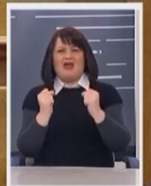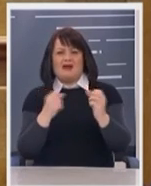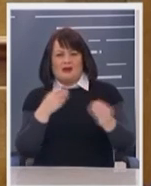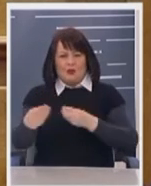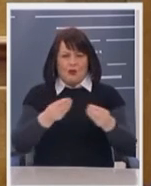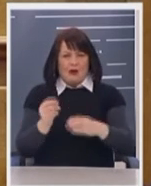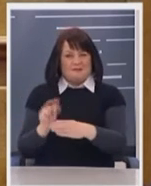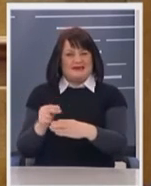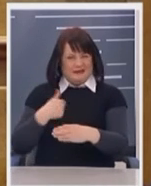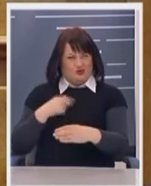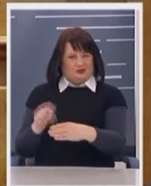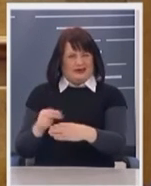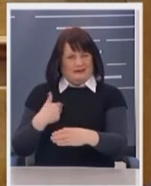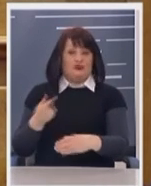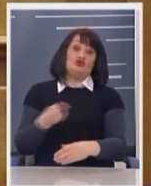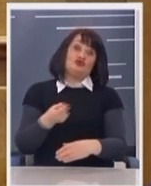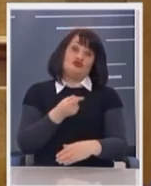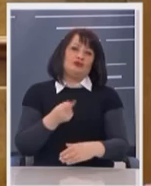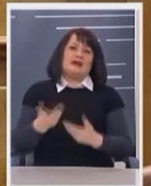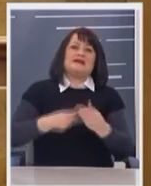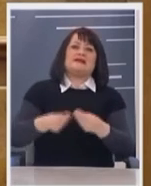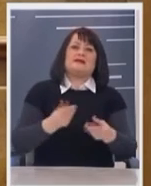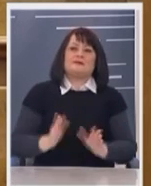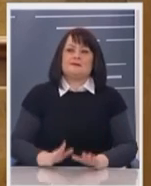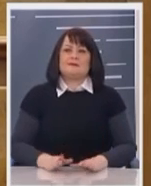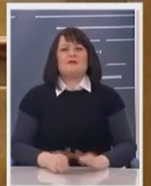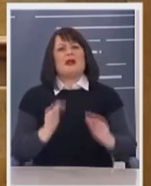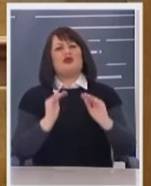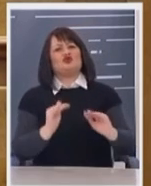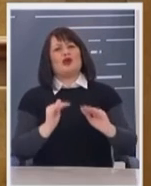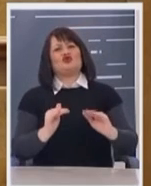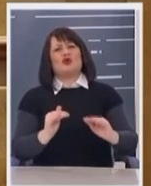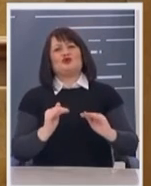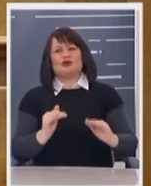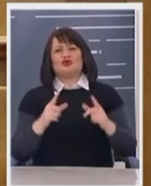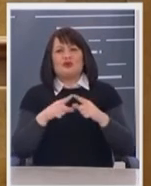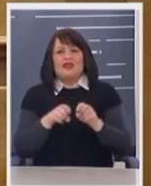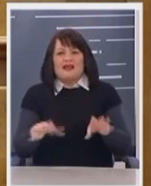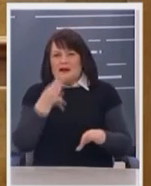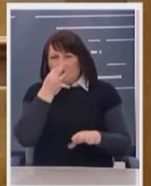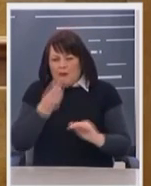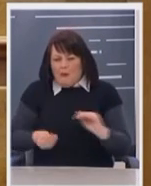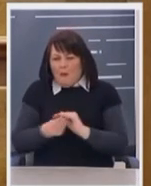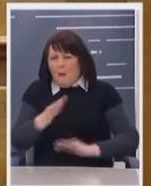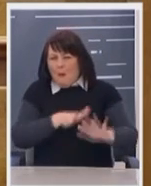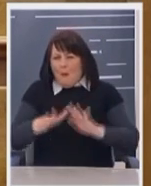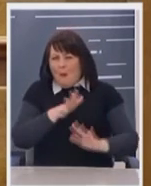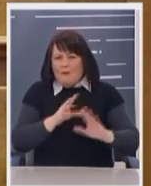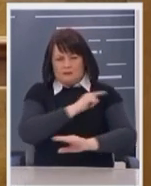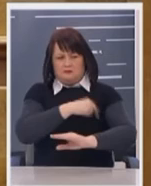με ψήφους. Και έτσι δεν τους συνέφερε να ξυλώσουν τα δίκτυα διαφθοράς μέσα στα νοσοκομεία.